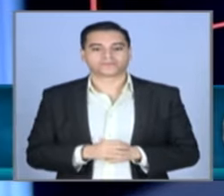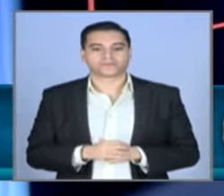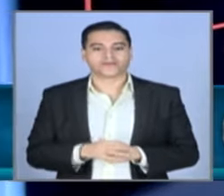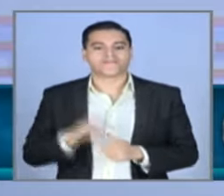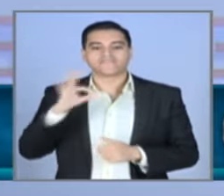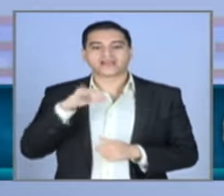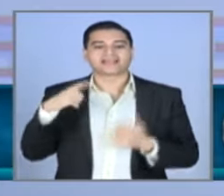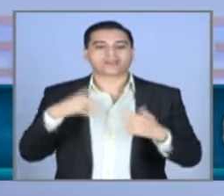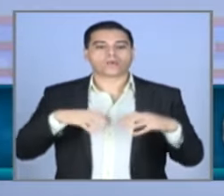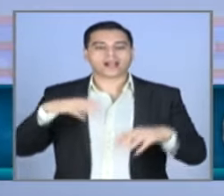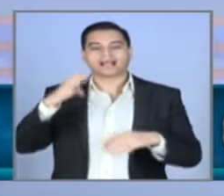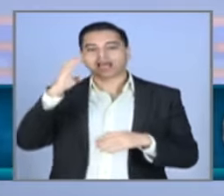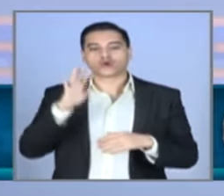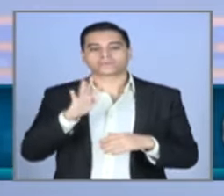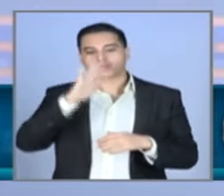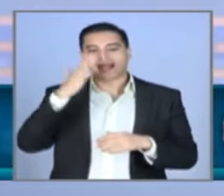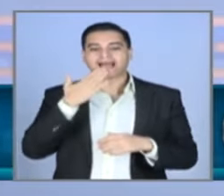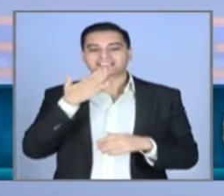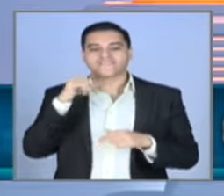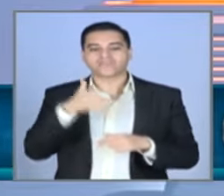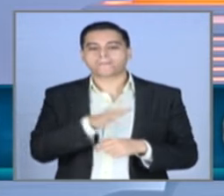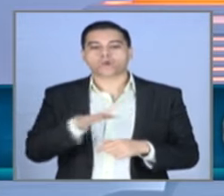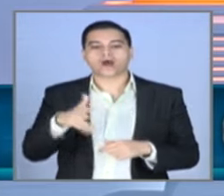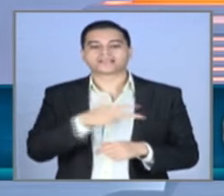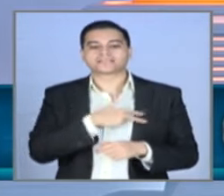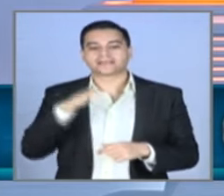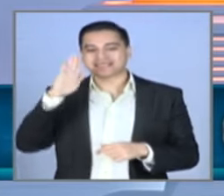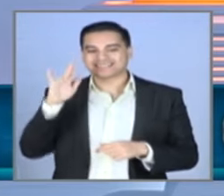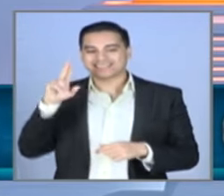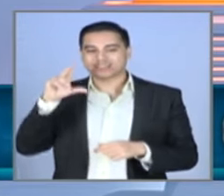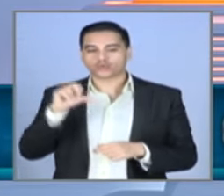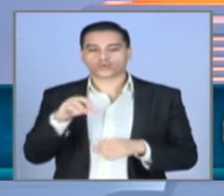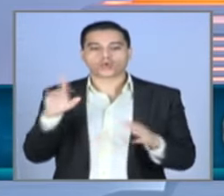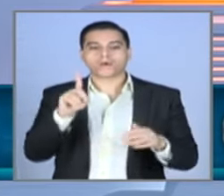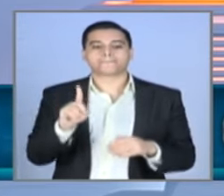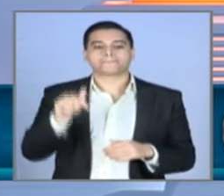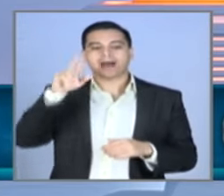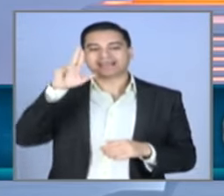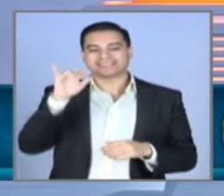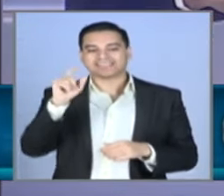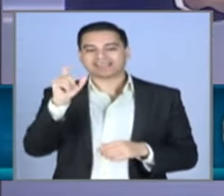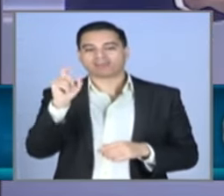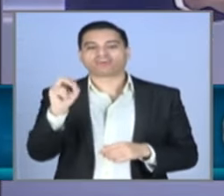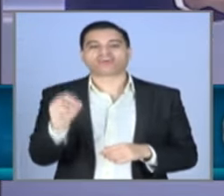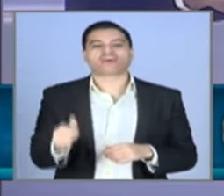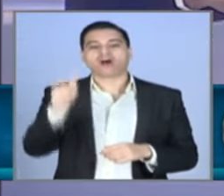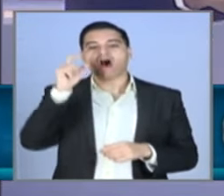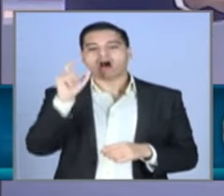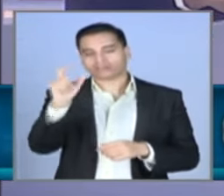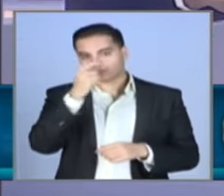في أي من دول جنوب شرق آسيا تقع بحيرة سيتو باتنقان؟